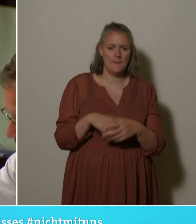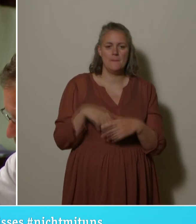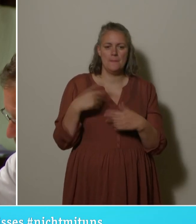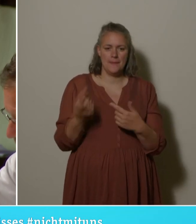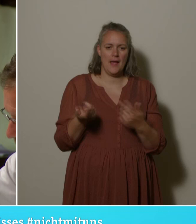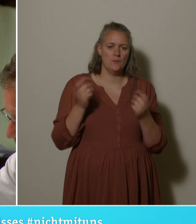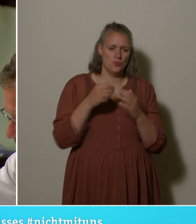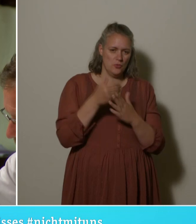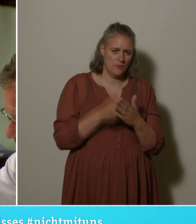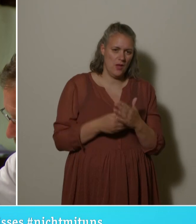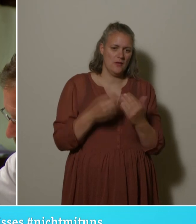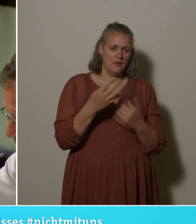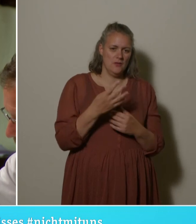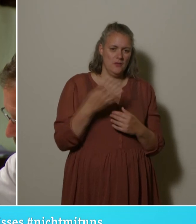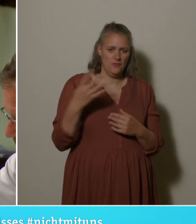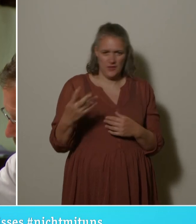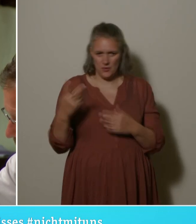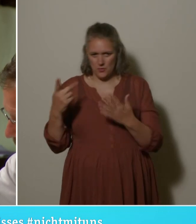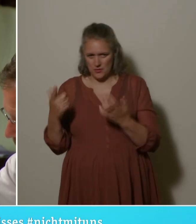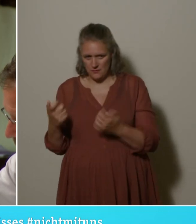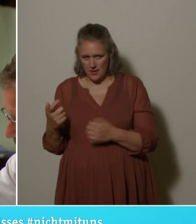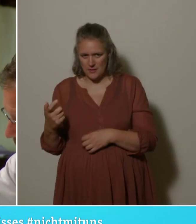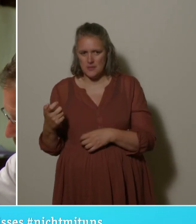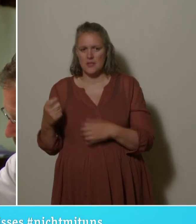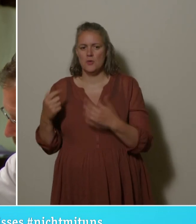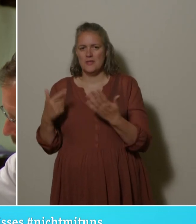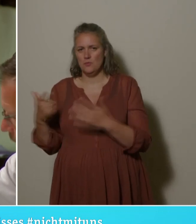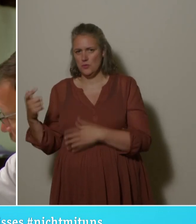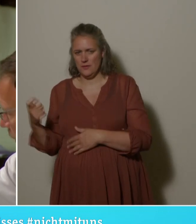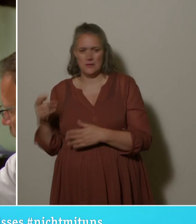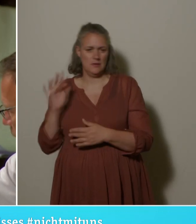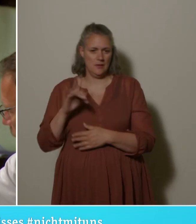dann die Beschlussvorlagen im Top 24 und Top 27. Gibt es dagegen